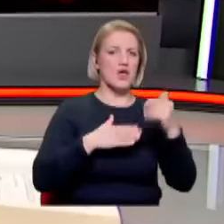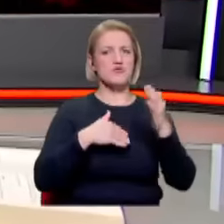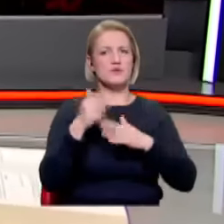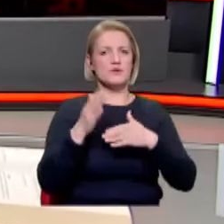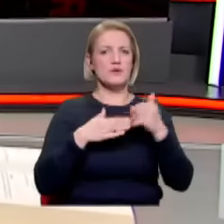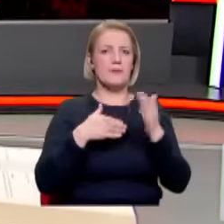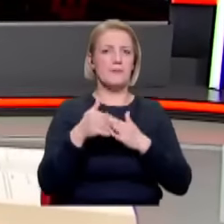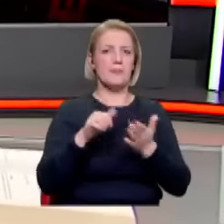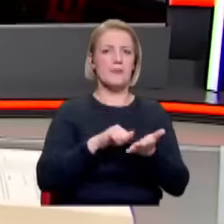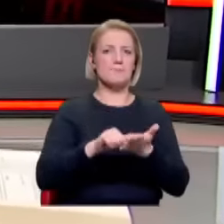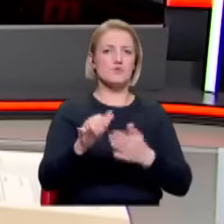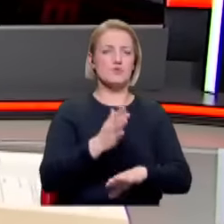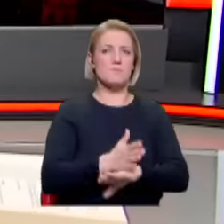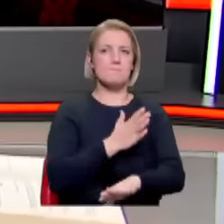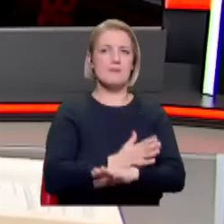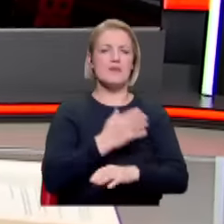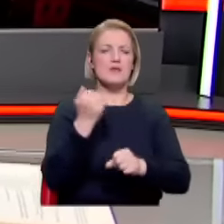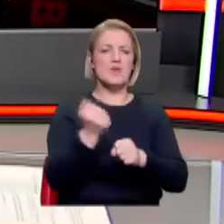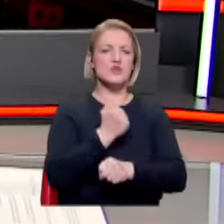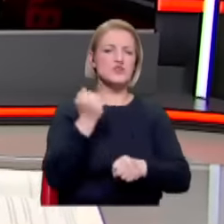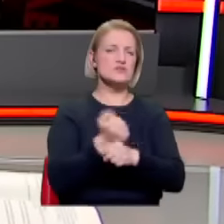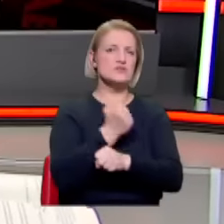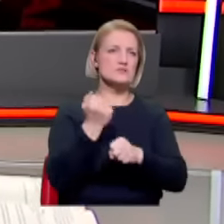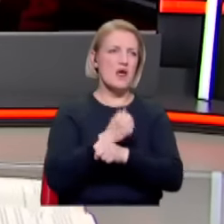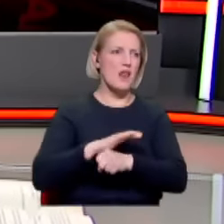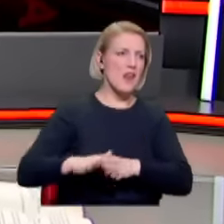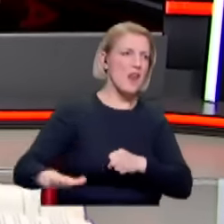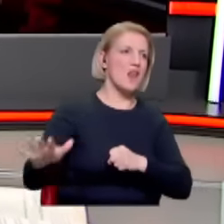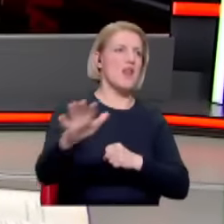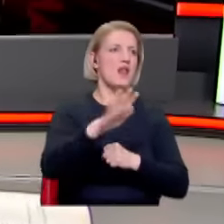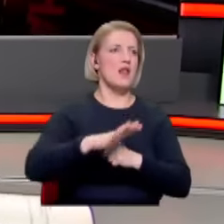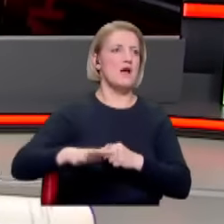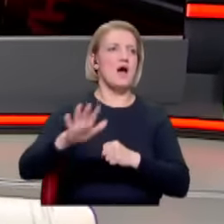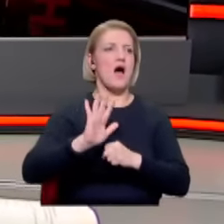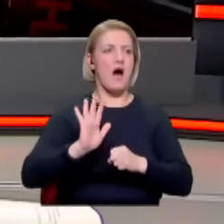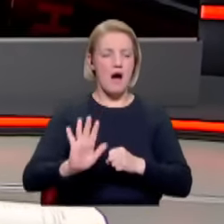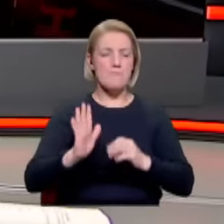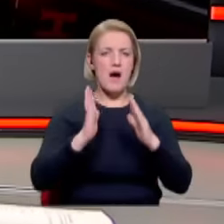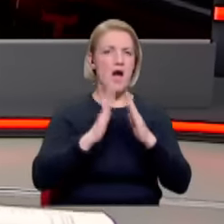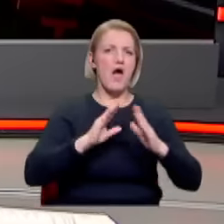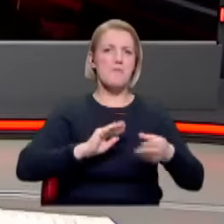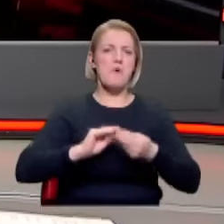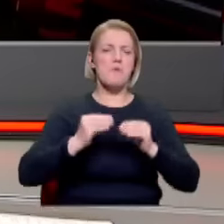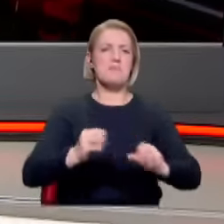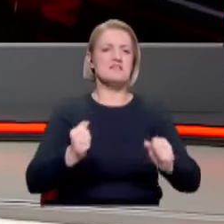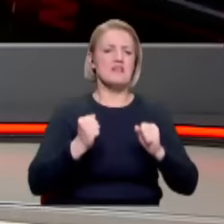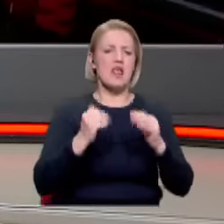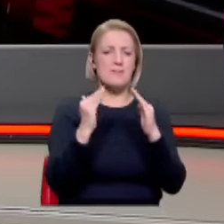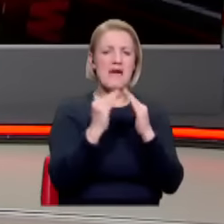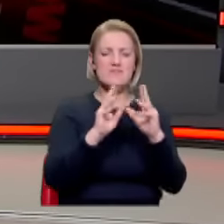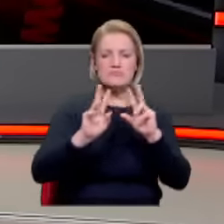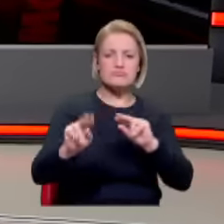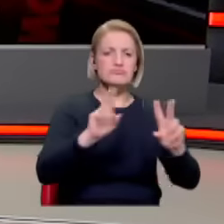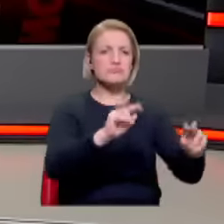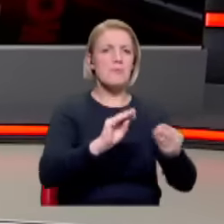filan. Bütün memleketi betona boğdular. Ama konut meselesini, sağlam konut, barınma